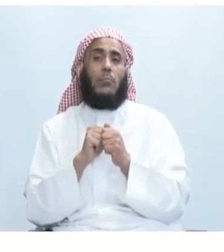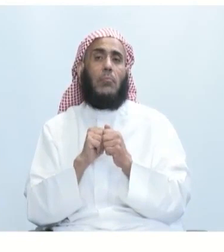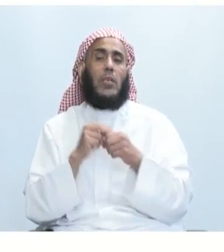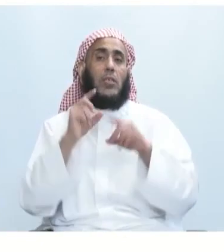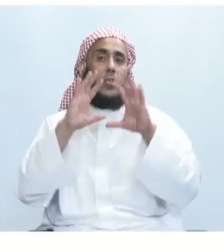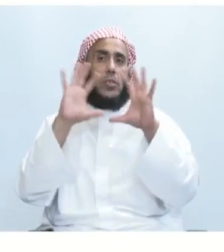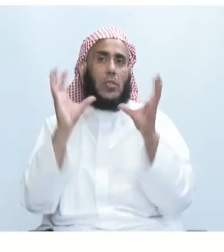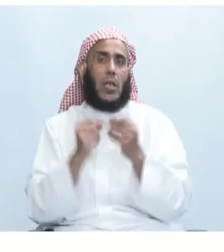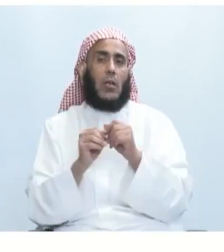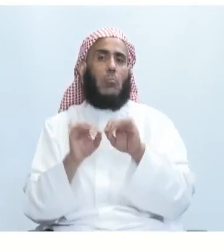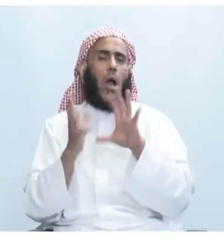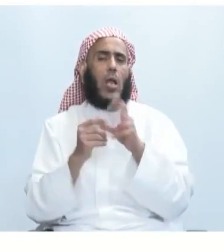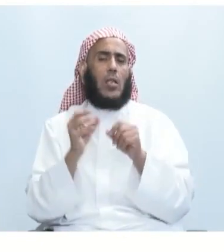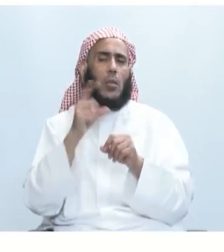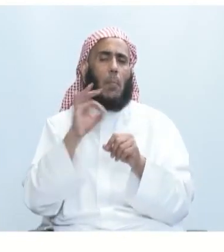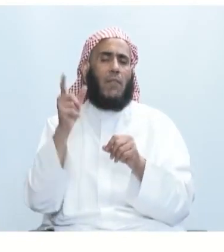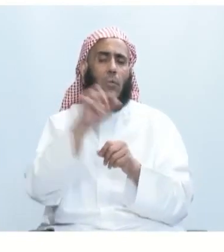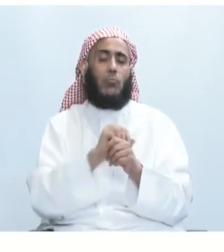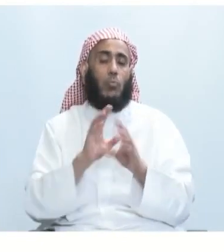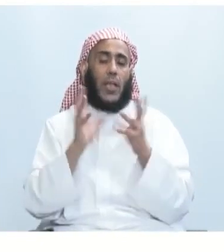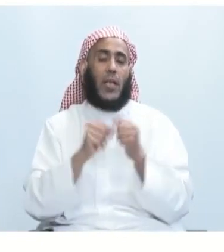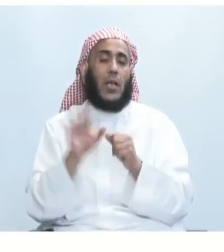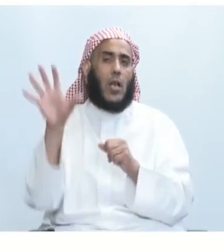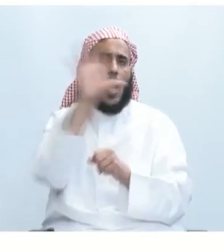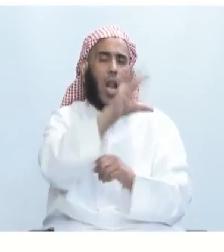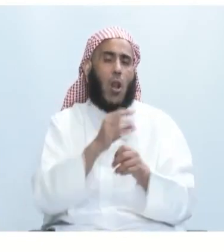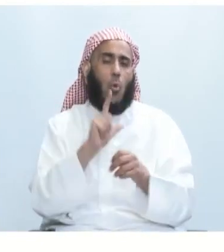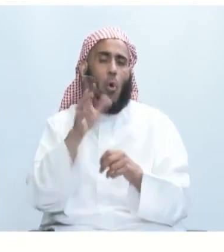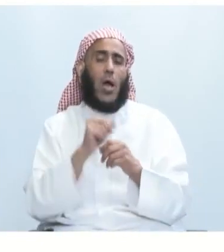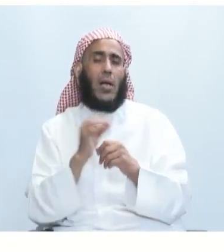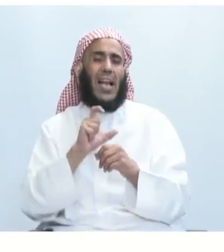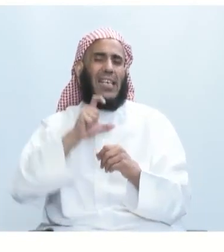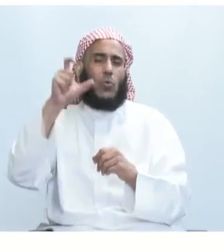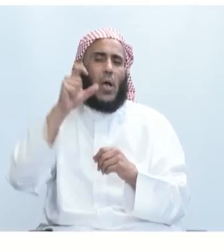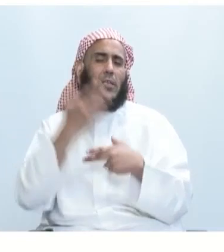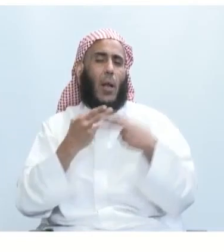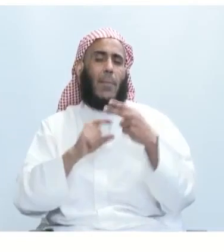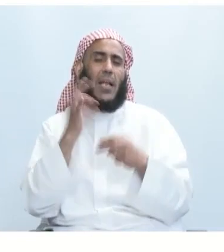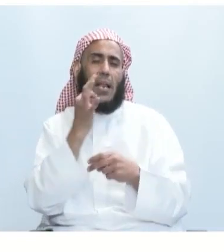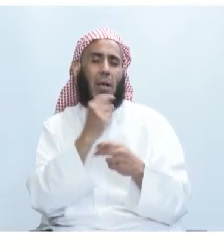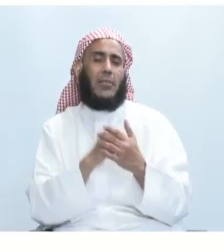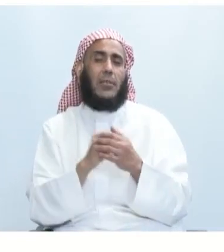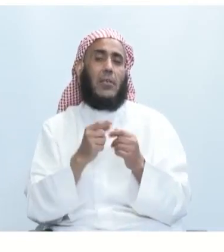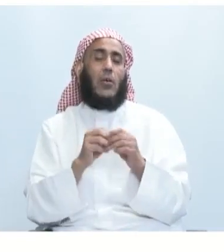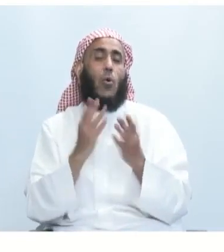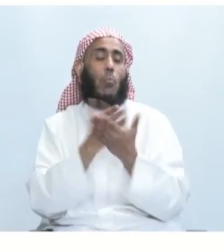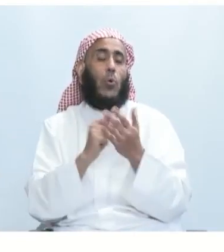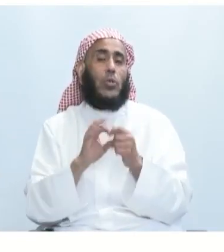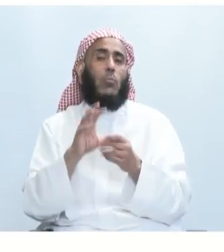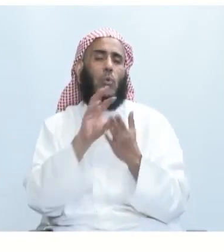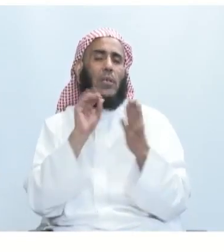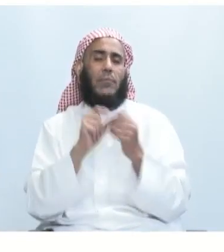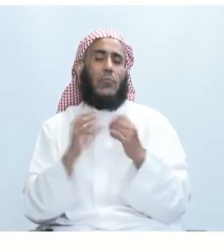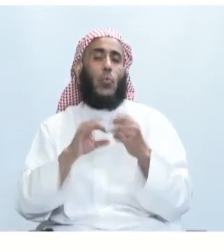الشكل الاتي خريطه مفاهيميه تبين اللغه مثلا اصوات تتركب من كلمات وضعيه وفي معجم وصرف